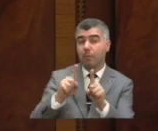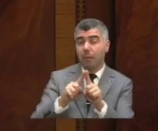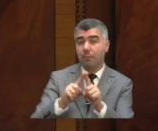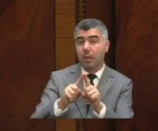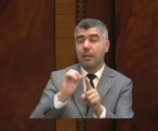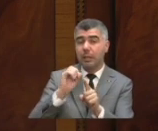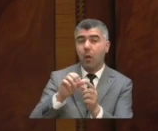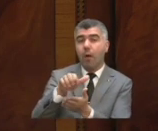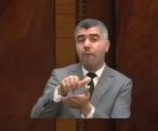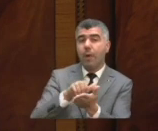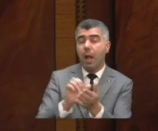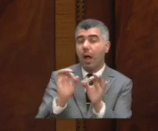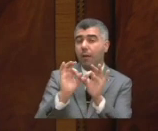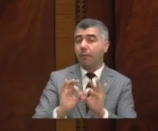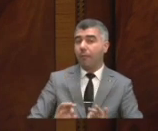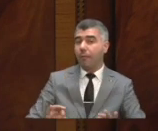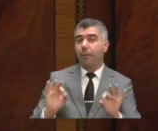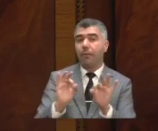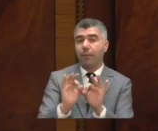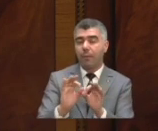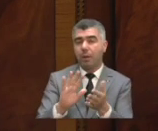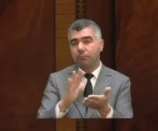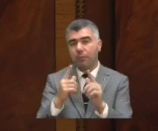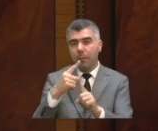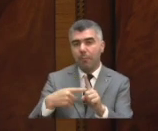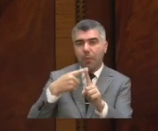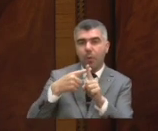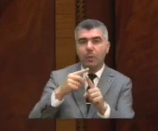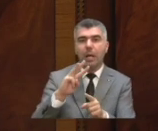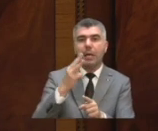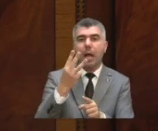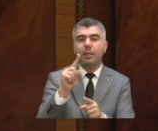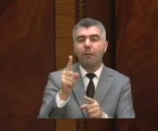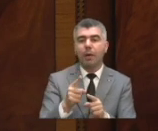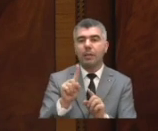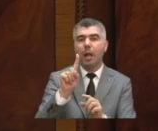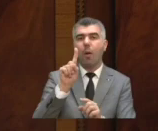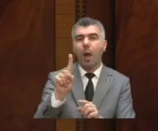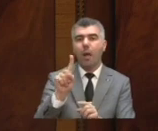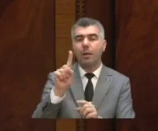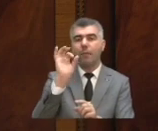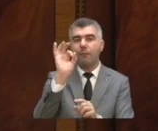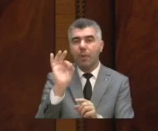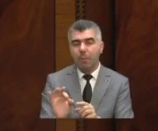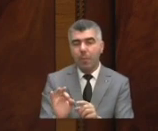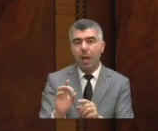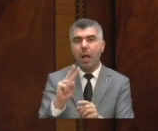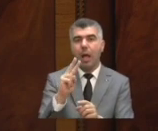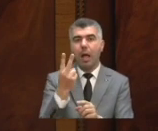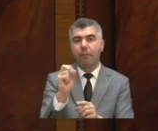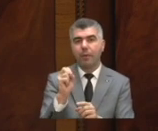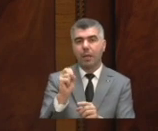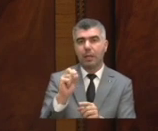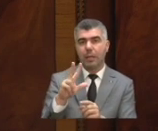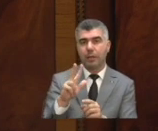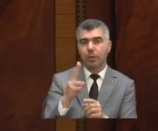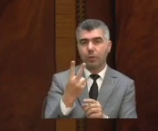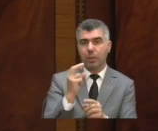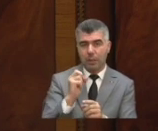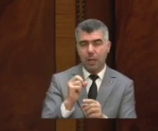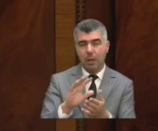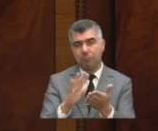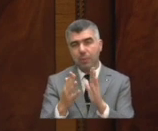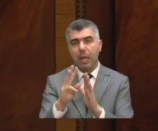الغير الفلاحيه ارتفاع يقدر ب 3.1% خلال سنه 2023 مقابل